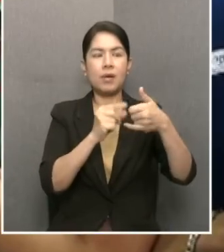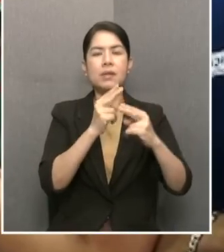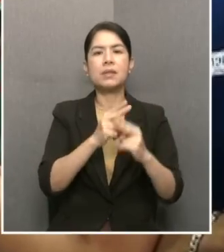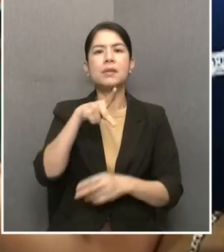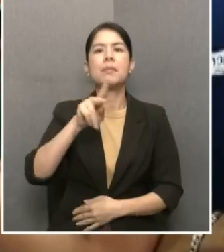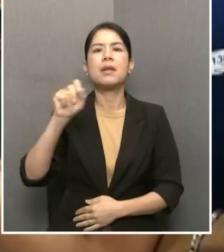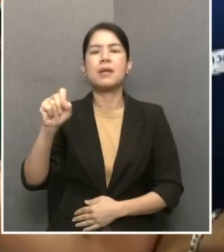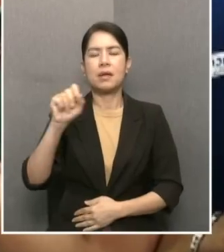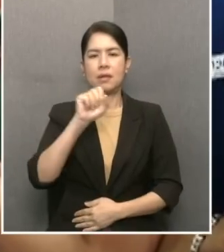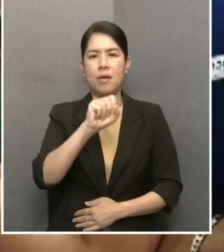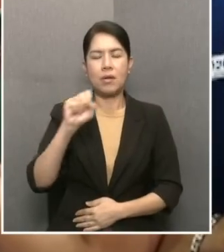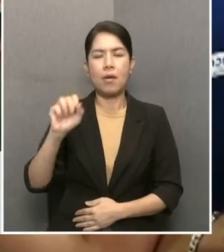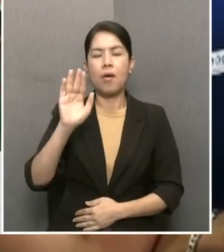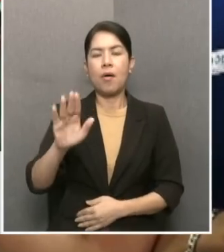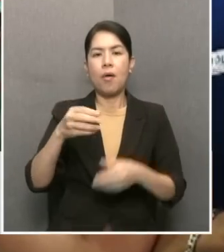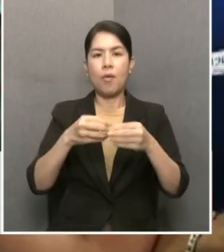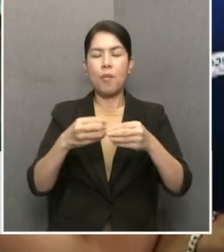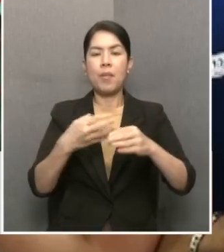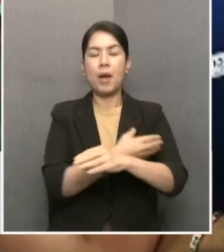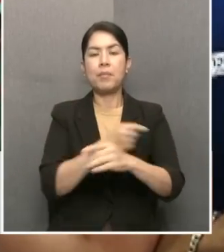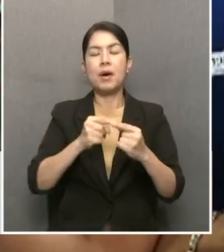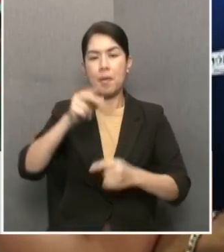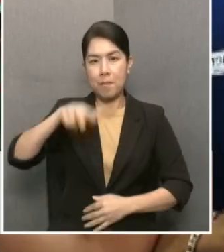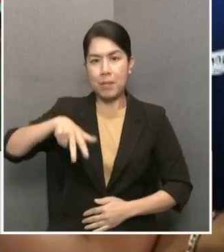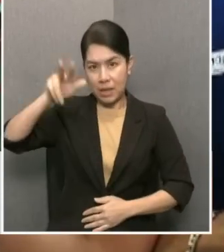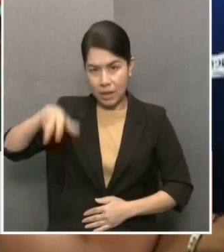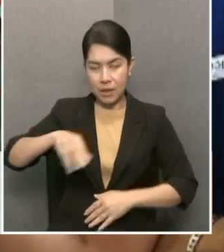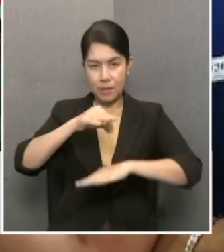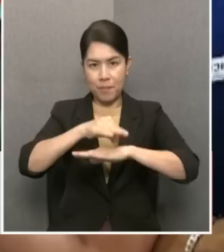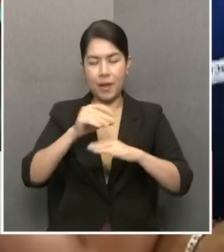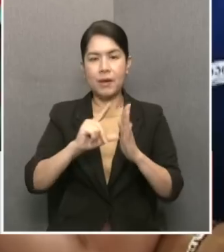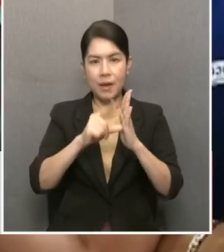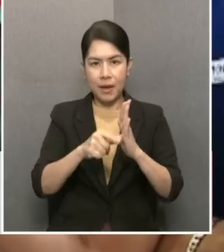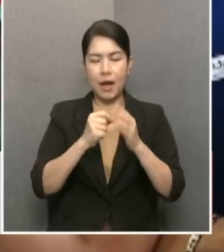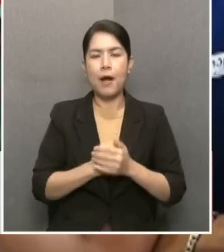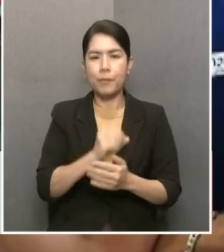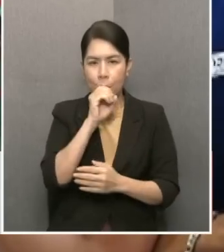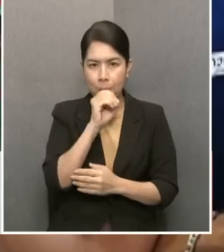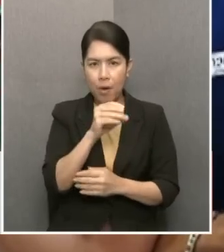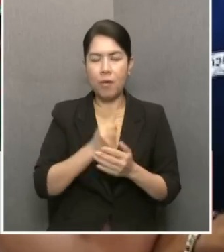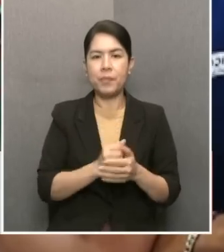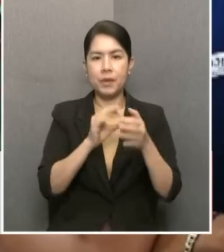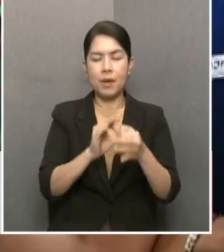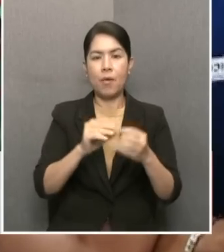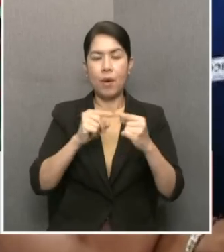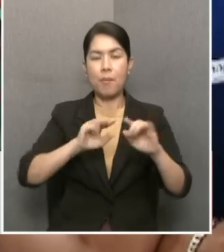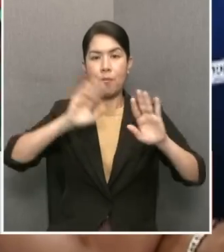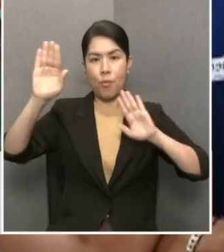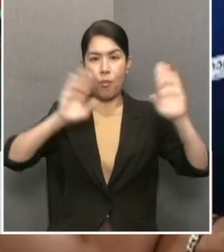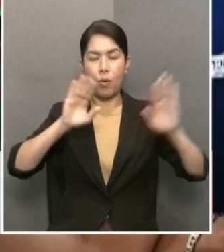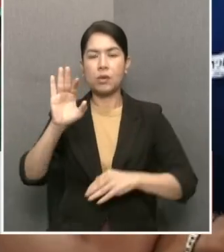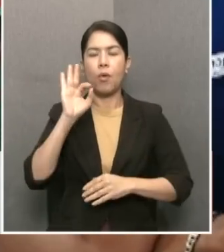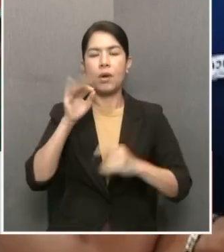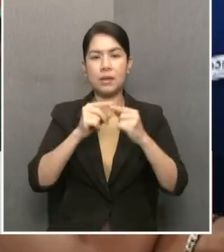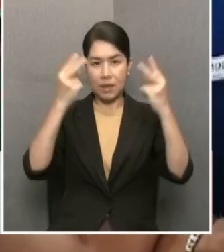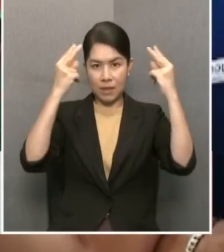ส.สบัญชีรายชื่อและท่านก็ยังเป็นเลขาธิการของเพื่อไทยยังได้ย้ำถึงเรื่องของของการโหวตเลือกนายกรัฐมนตรีครั้งต่อ